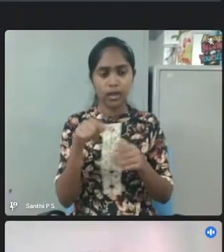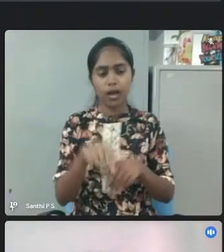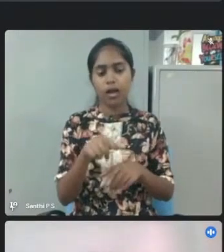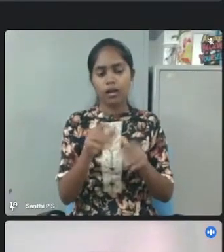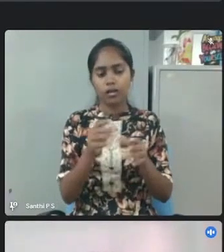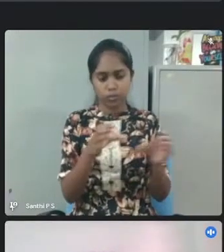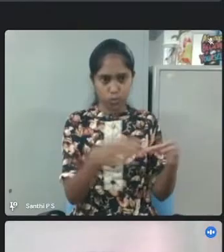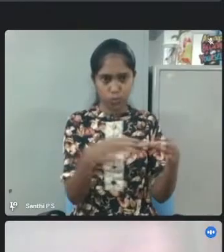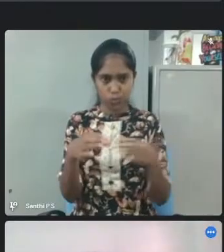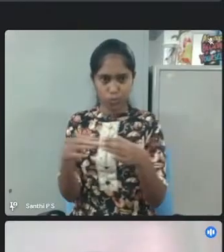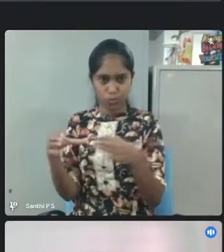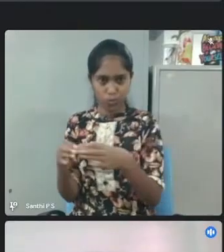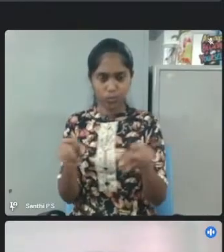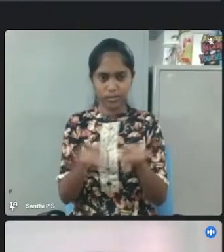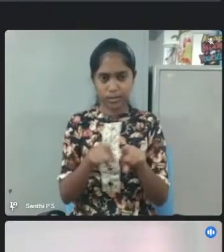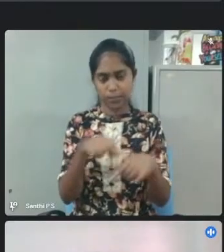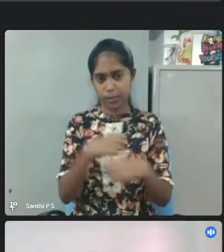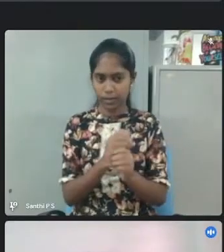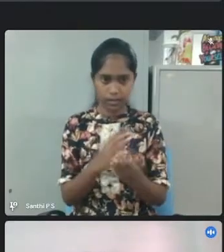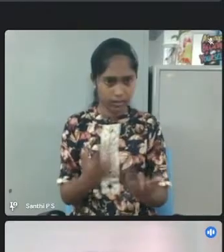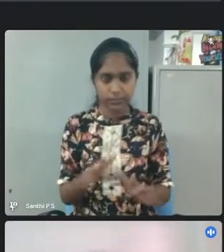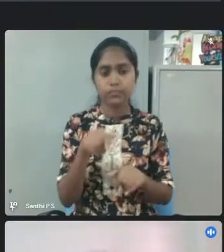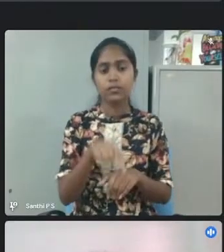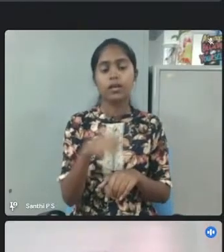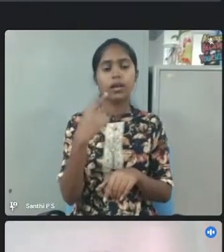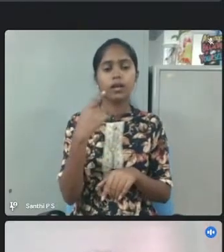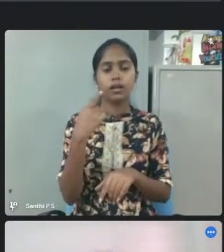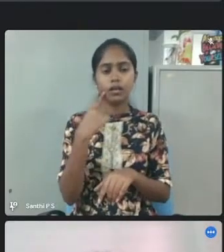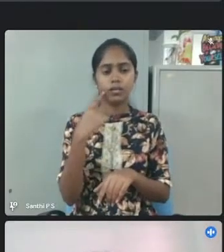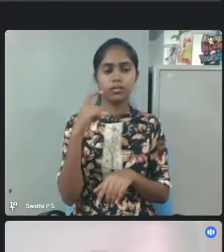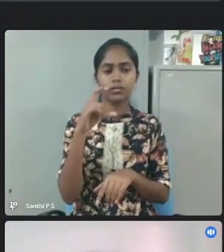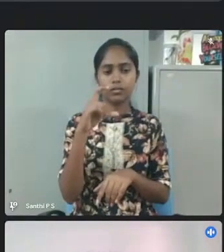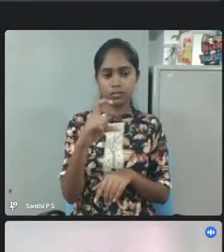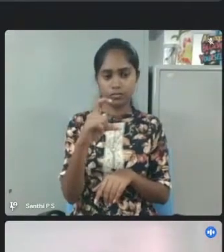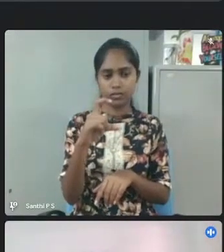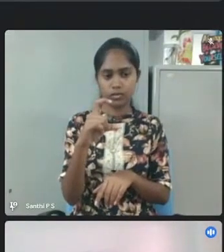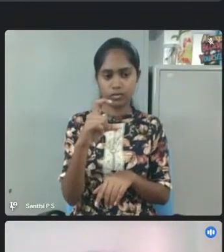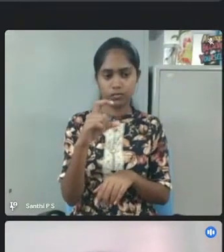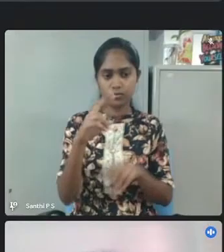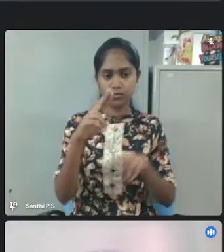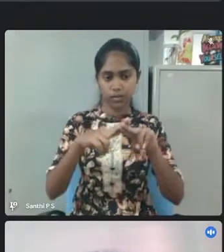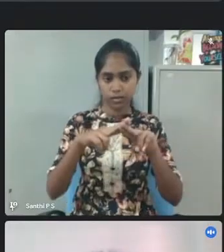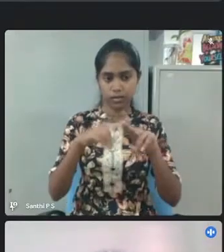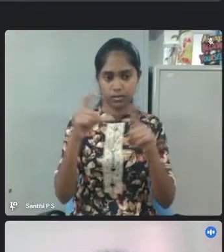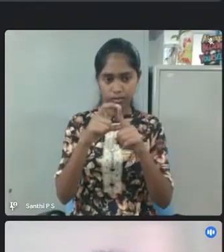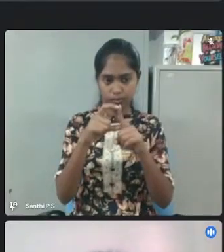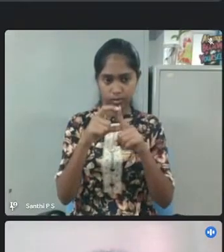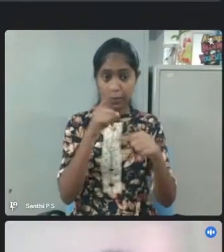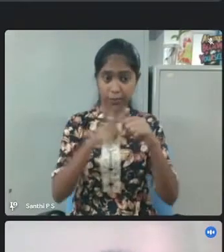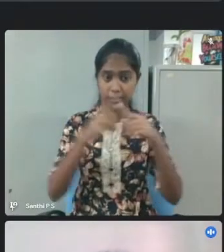തന്നെ കൊണ്ടുവന്നിട്ടുണ്ട്, ഒരു തരംതിരിവ് തന്നെ. ഇന്റർനാഷണൽ ക്ലാസിഫിക്കേഷൻ ഓഫ് ഫങ്ഷനിങ് ഡിസബിലിറ്റി ആൻഡ് ഹെൽത്ത്